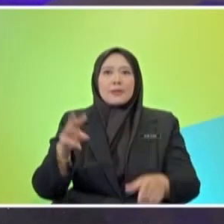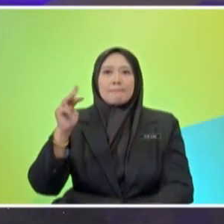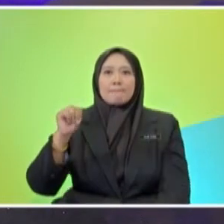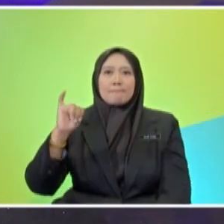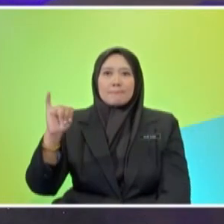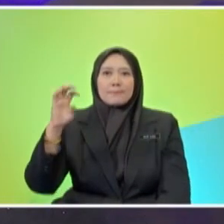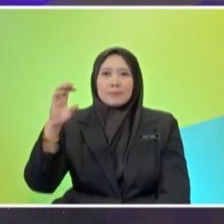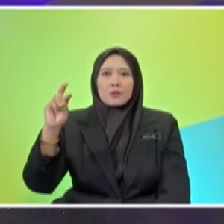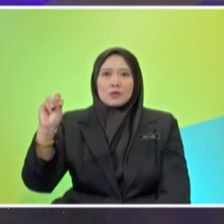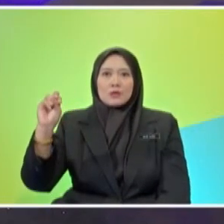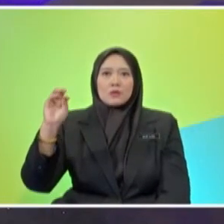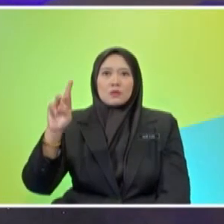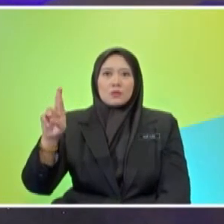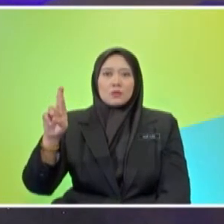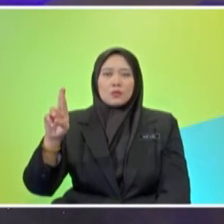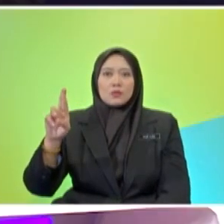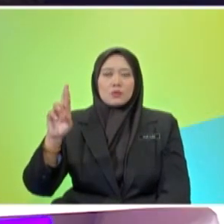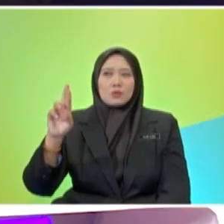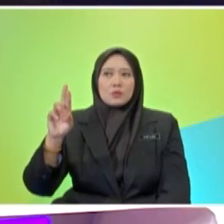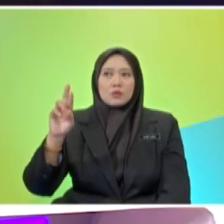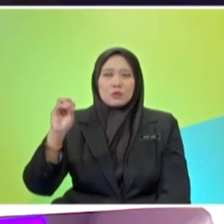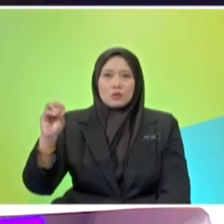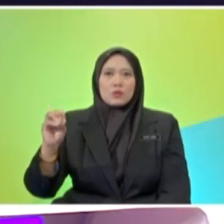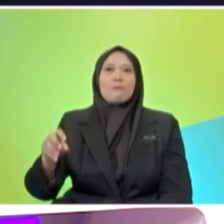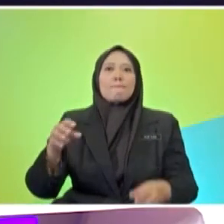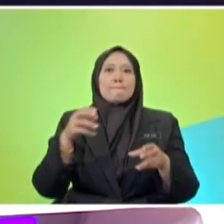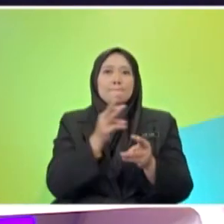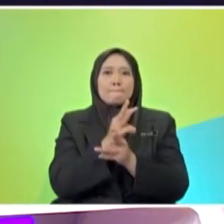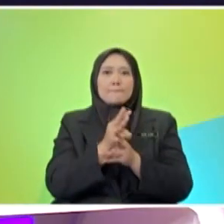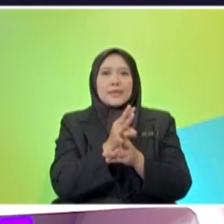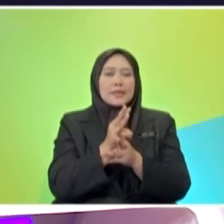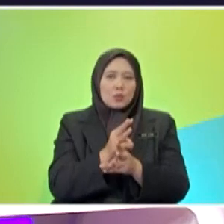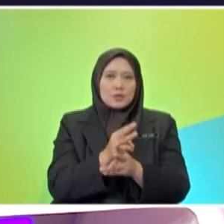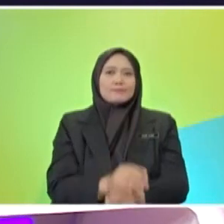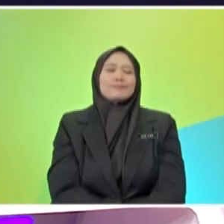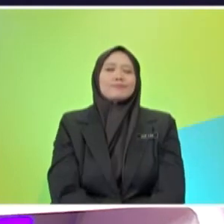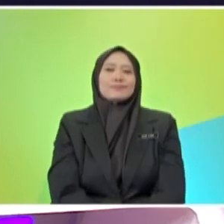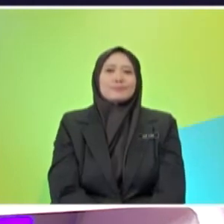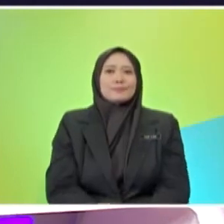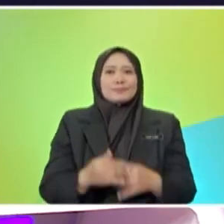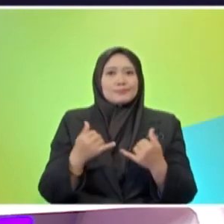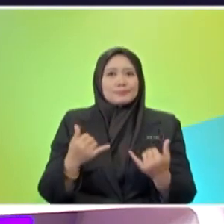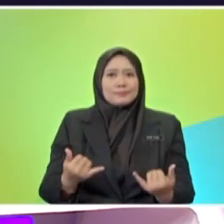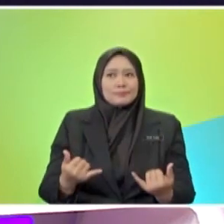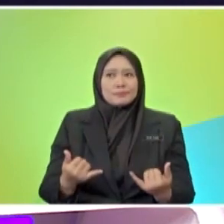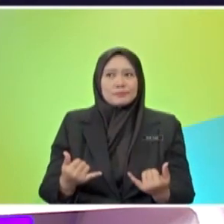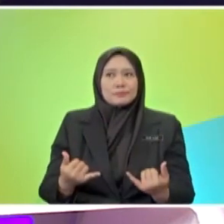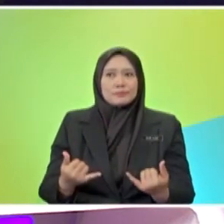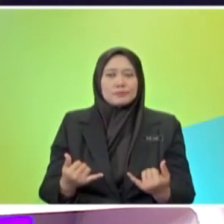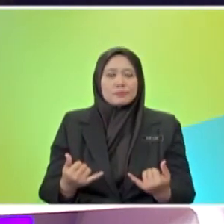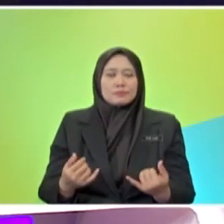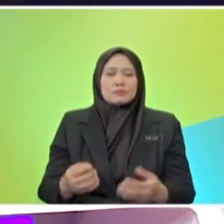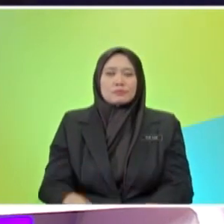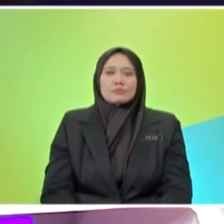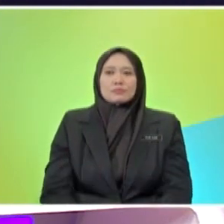Jadi, cikgu nak uji Irfan. Nak uji Irfan dan murid-murid di rumah juga. Cara untuk upload,